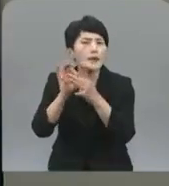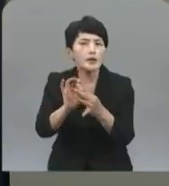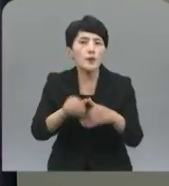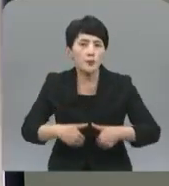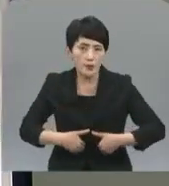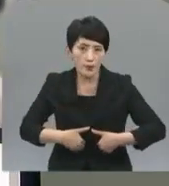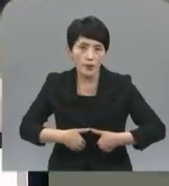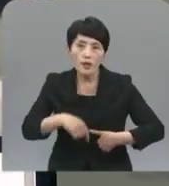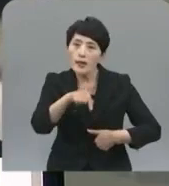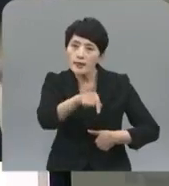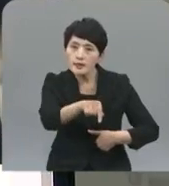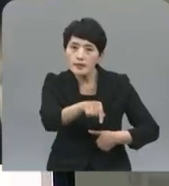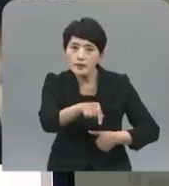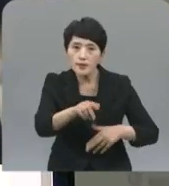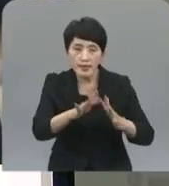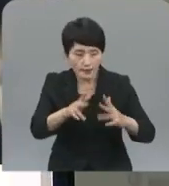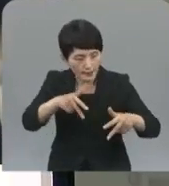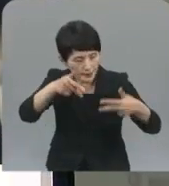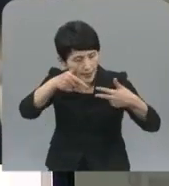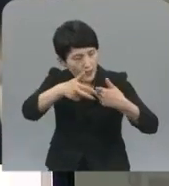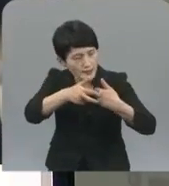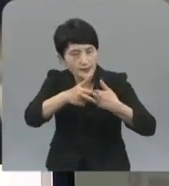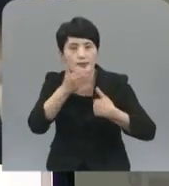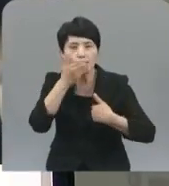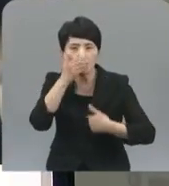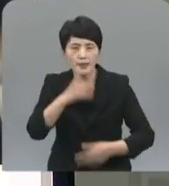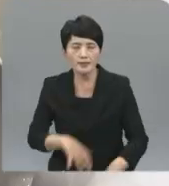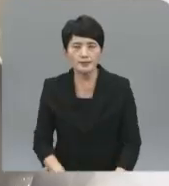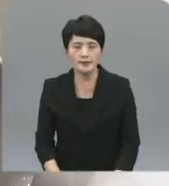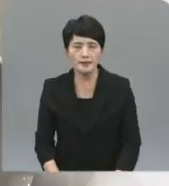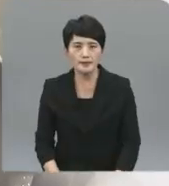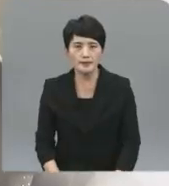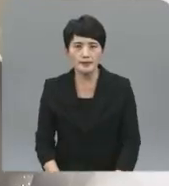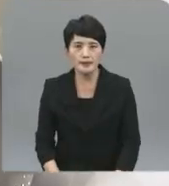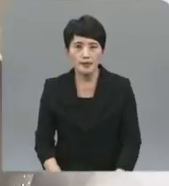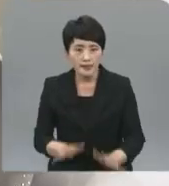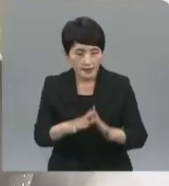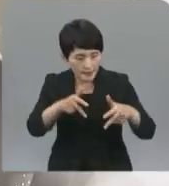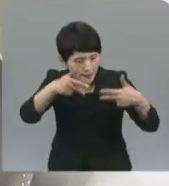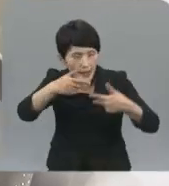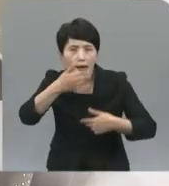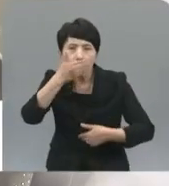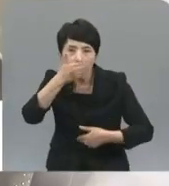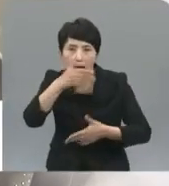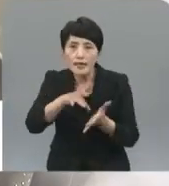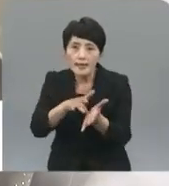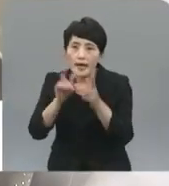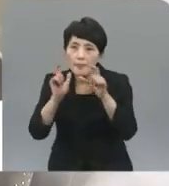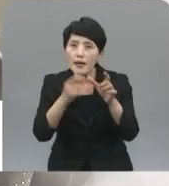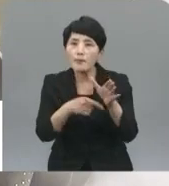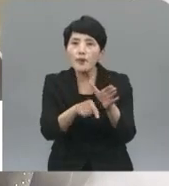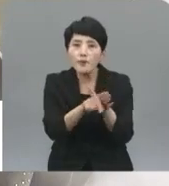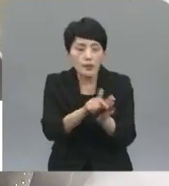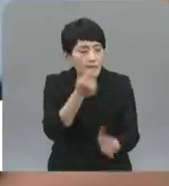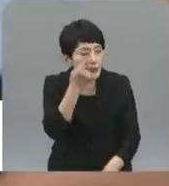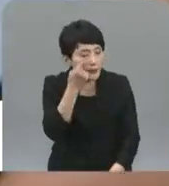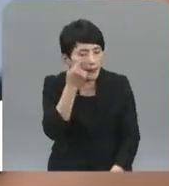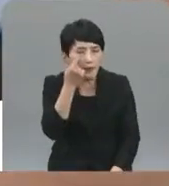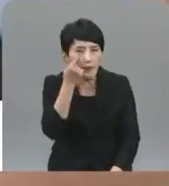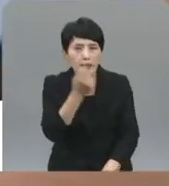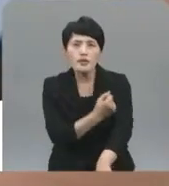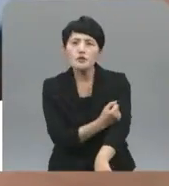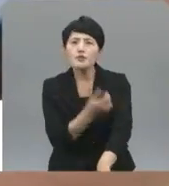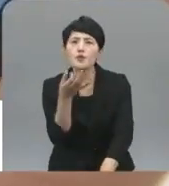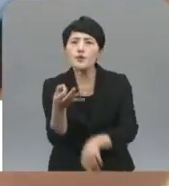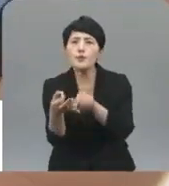65 tuổi ở dài ngày tại viện điều dưỡng và người khuyết tật bệnh nhân mắc bệnh truyền nhiễm ngoài ra những bệnh nhân mắc bệnh hiếm gặp hay cần